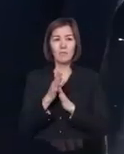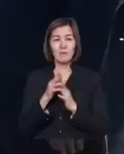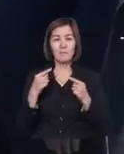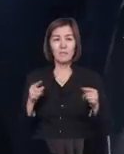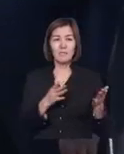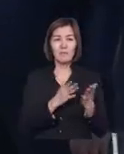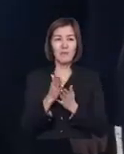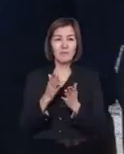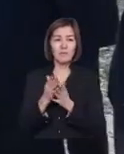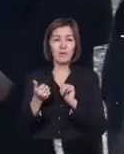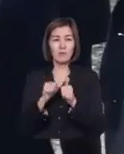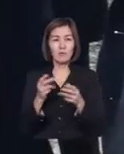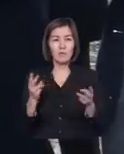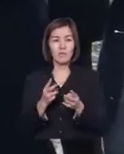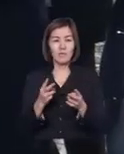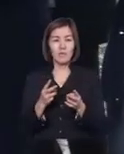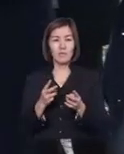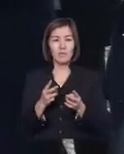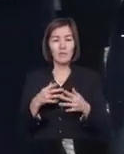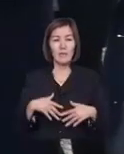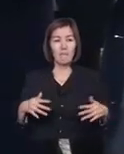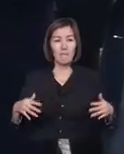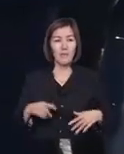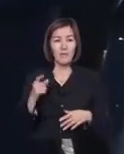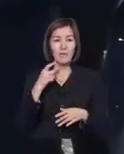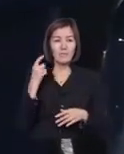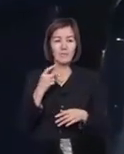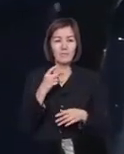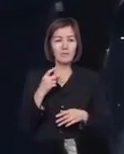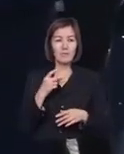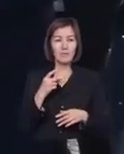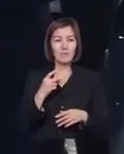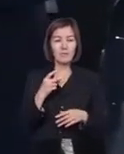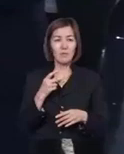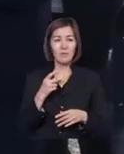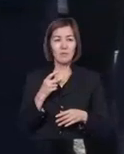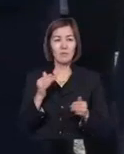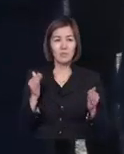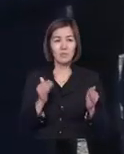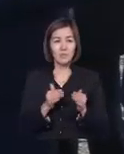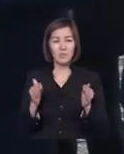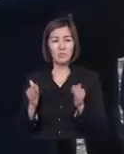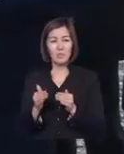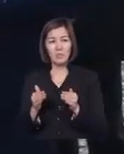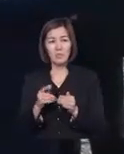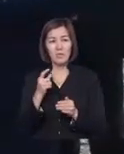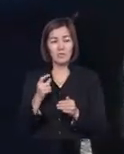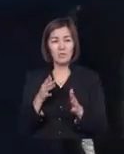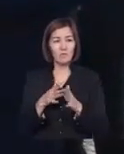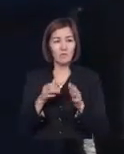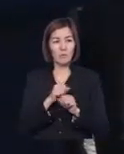керек. Өйткені мал шаруашылығы в любом случае укрупненный болу керек қой. Мынандай кішкентай-кішкентай мал шаруашылығы